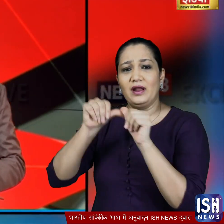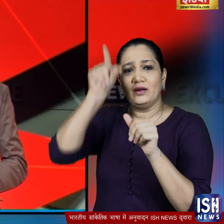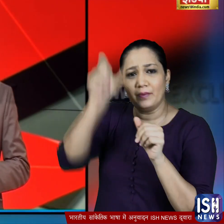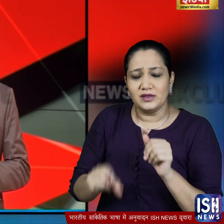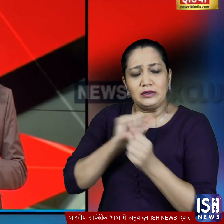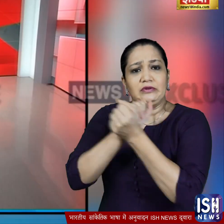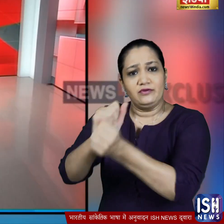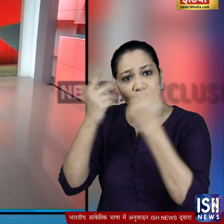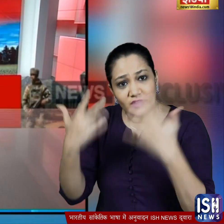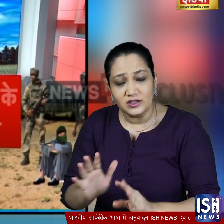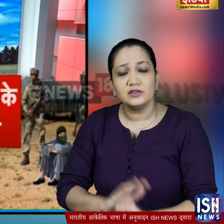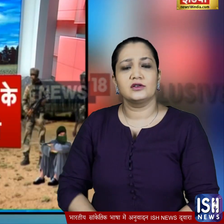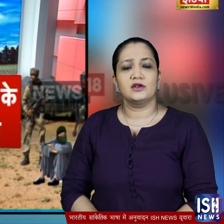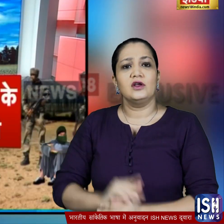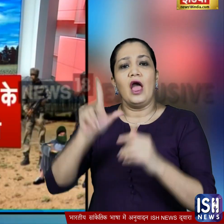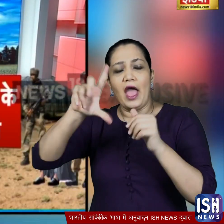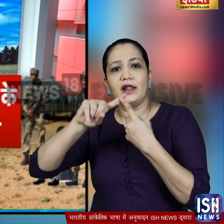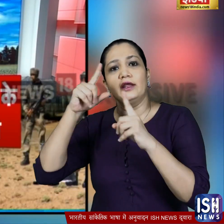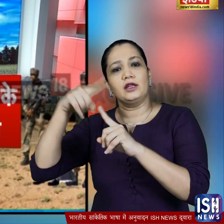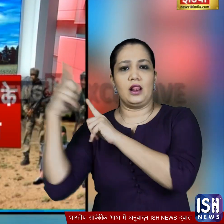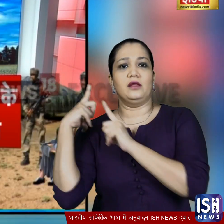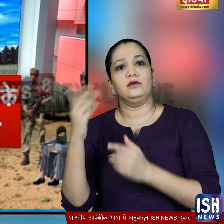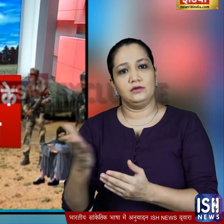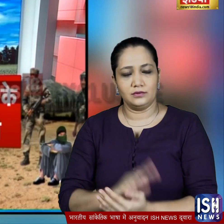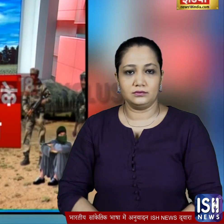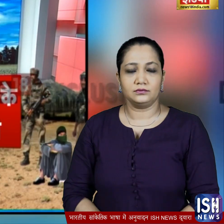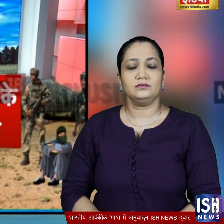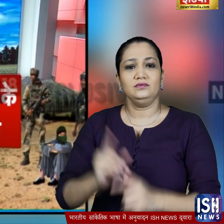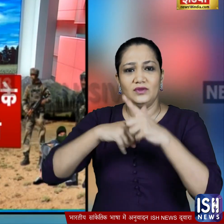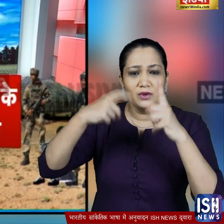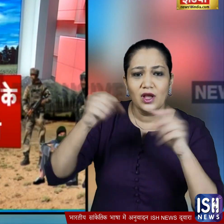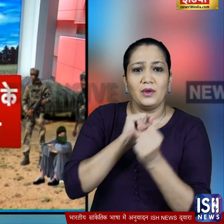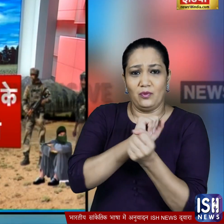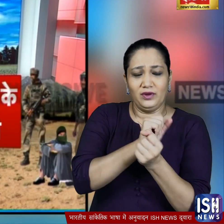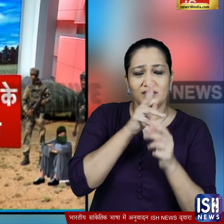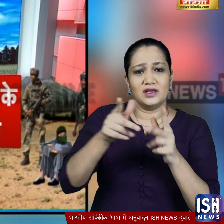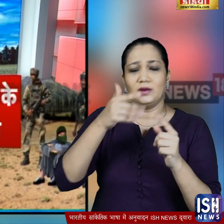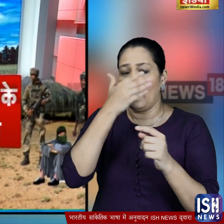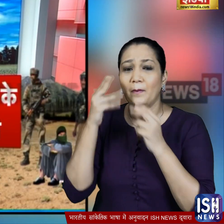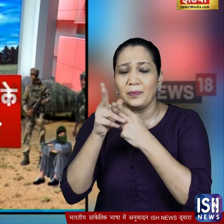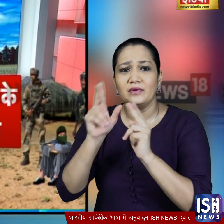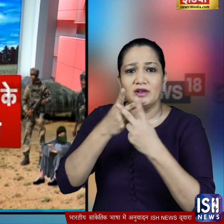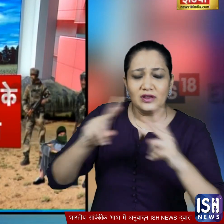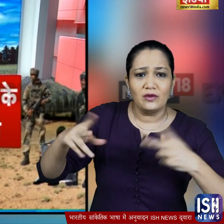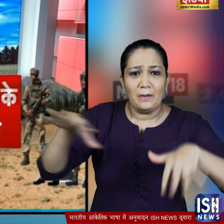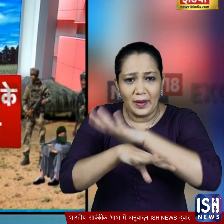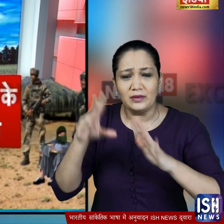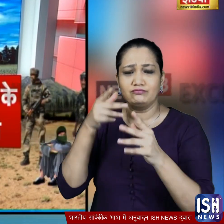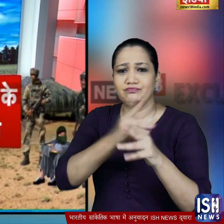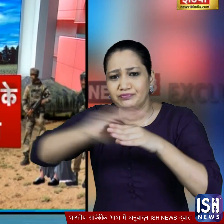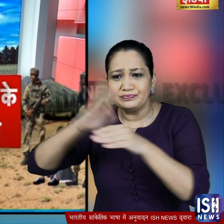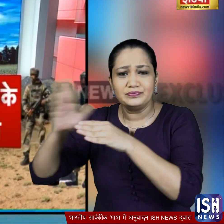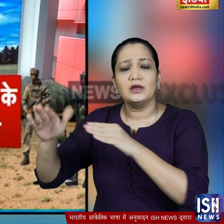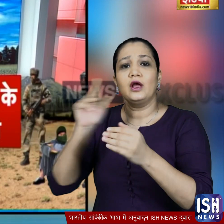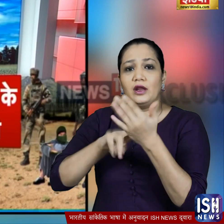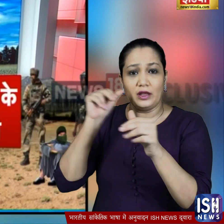गिरफ्तार किया, जो लश्कर का कमांडर बताया जा रहा है। जम्मू कश्मीर पुलिस के मुताबिक आतंकियों के खिलाफ चल रहे ऑपरेशन में नदीम की गिरफ्तारी एक